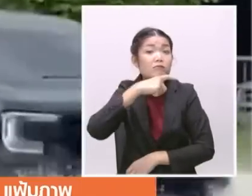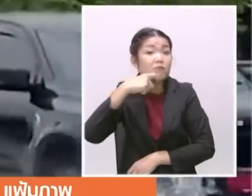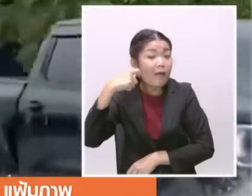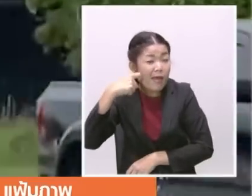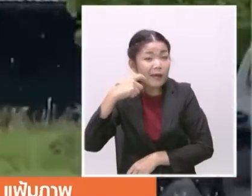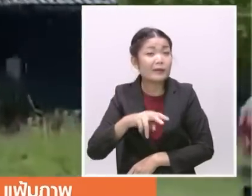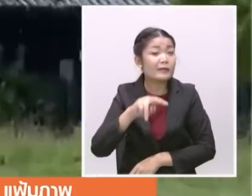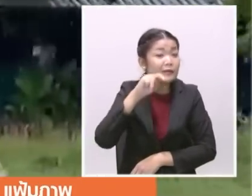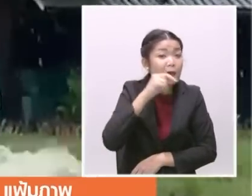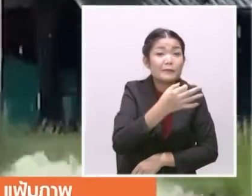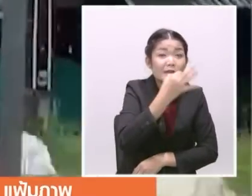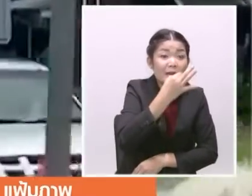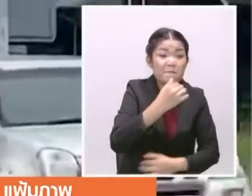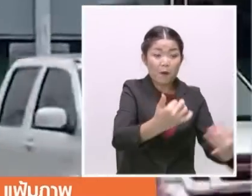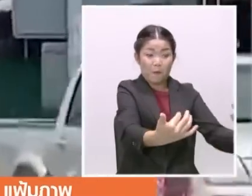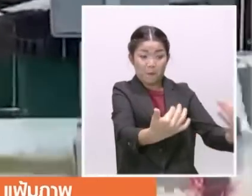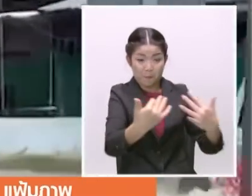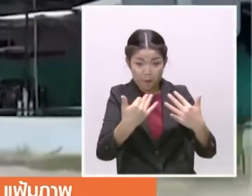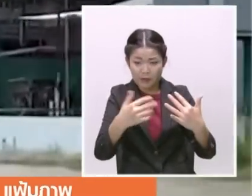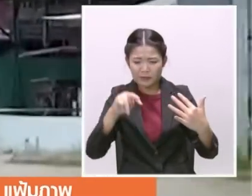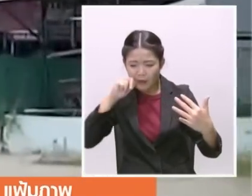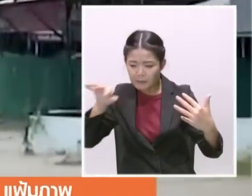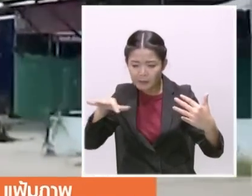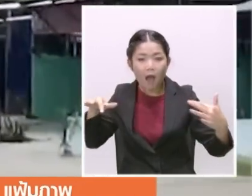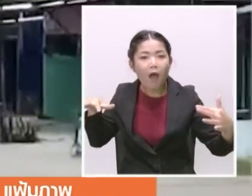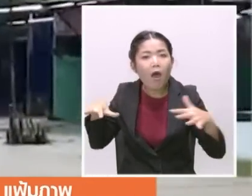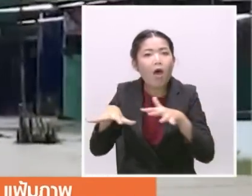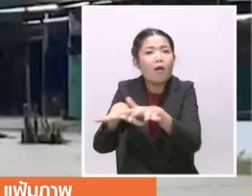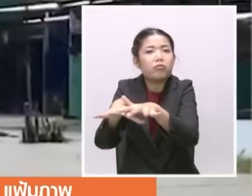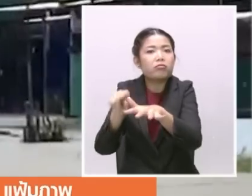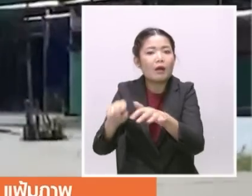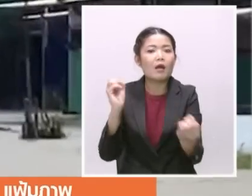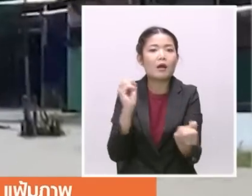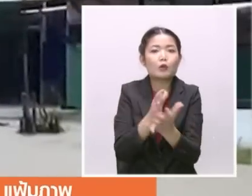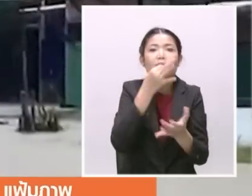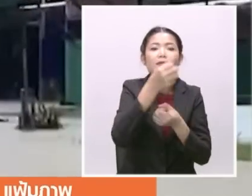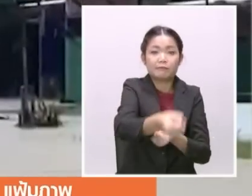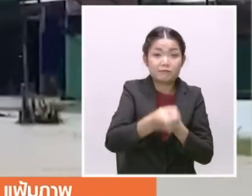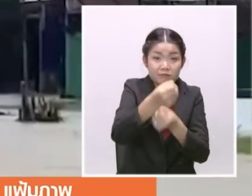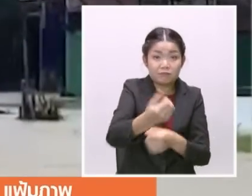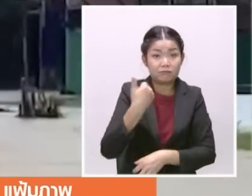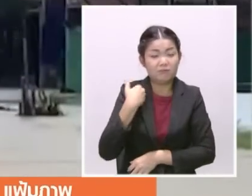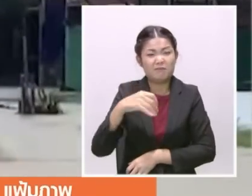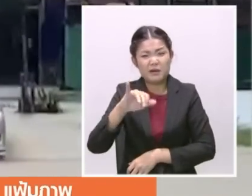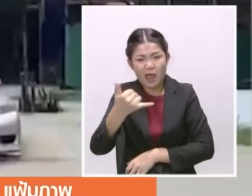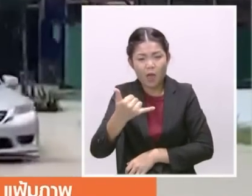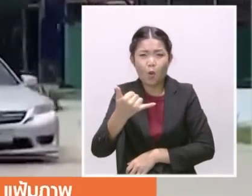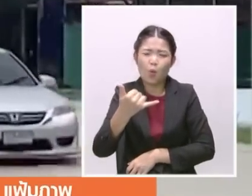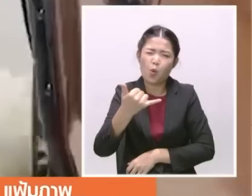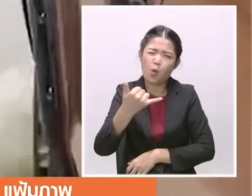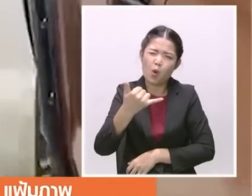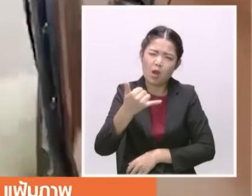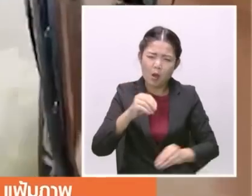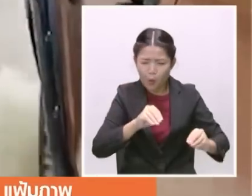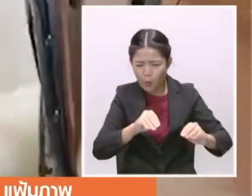เค็มแทงสวรเข้าไปซ่เราก็ทาบกดีว่ามันสมผลกทบกบการเกษฐ์ไปอย่มาก แลบางทีมีอยากขึนไปใจ